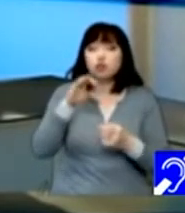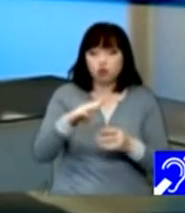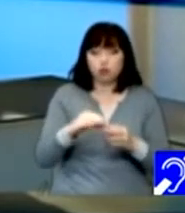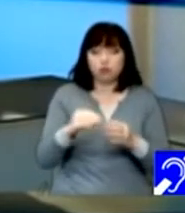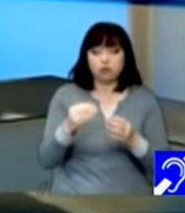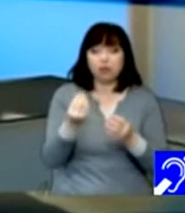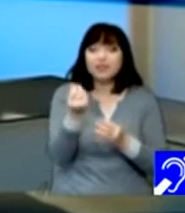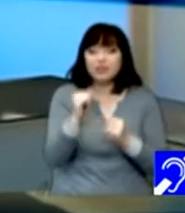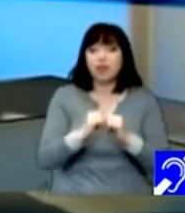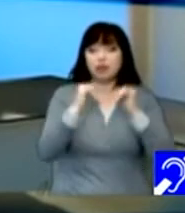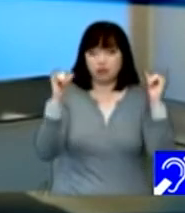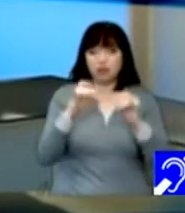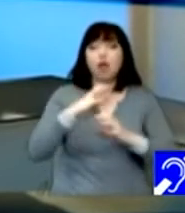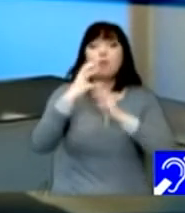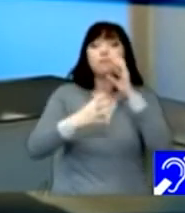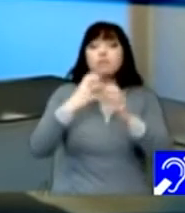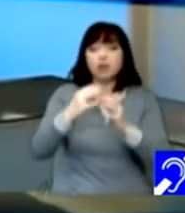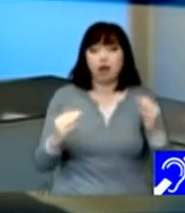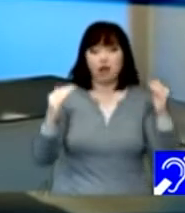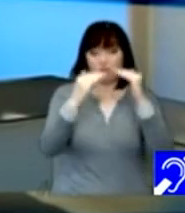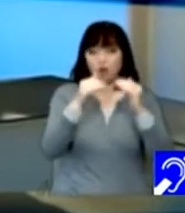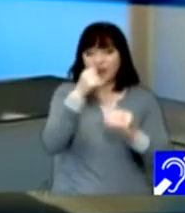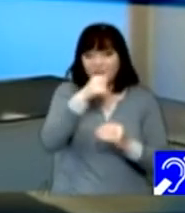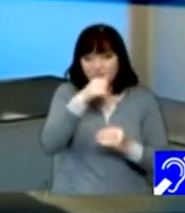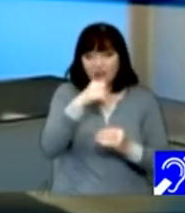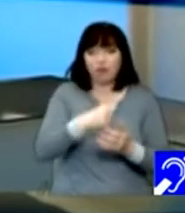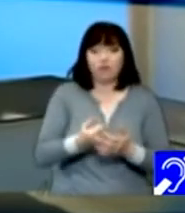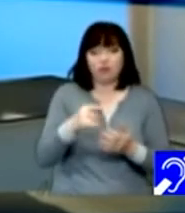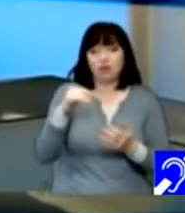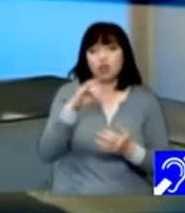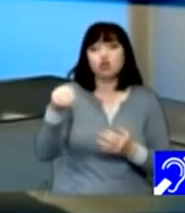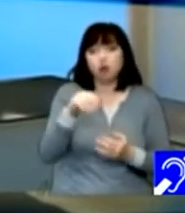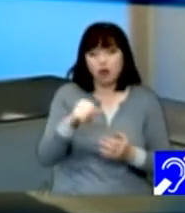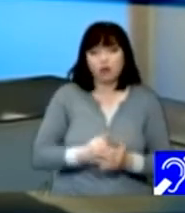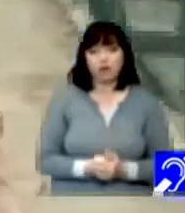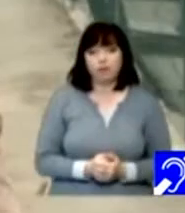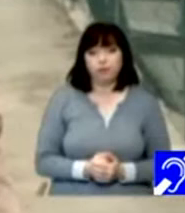este dictată de creșterea prețurilor la produsele petroliere pe piața internațională.